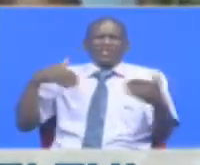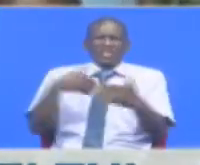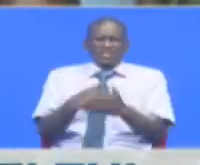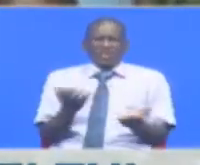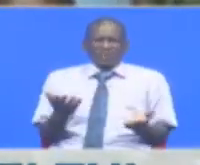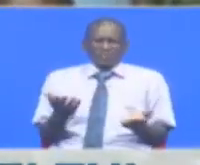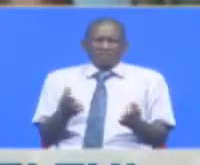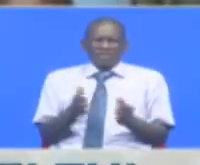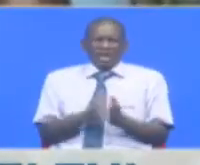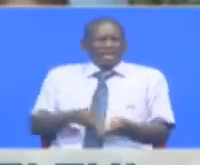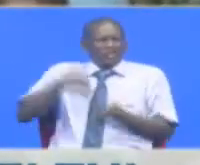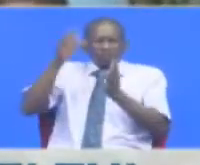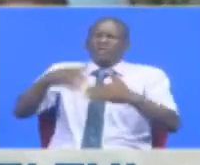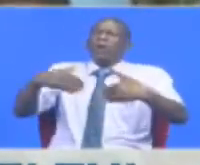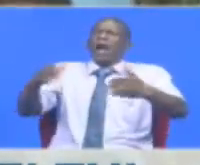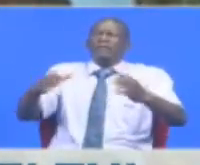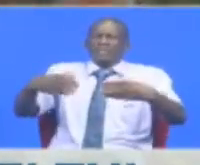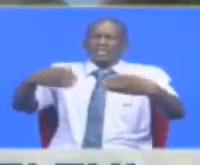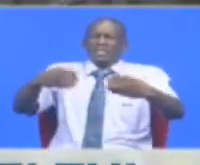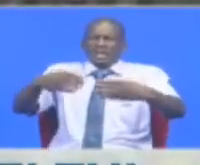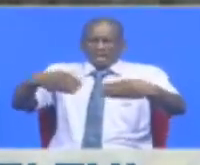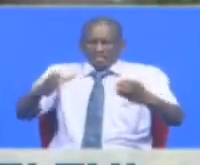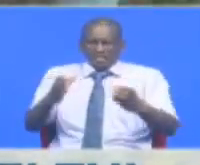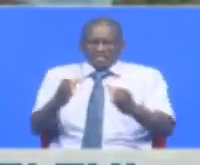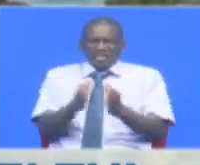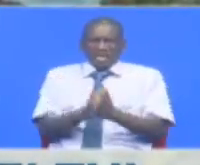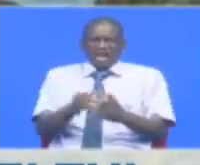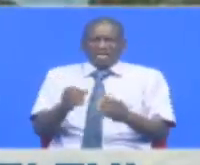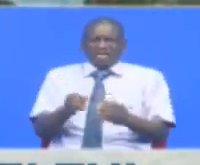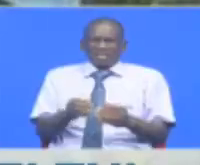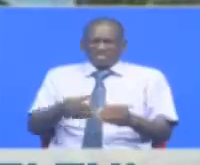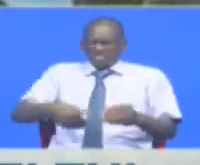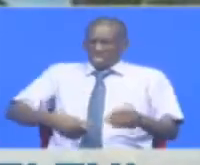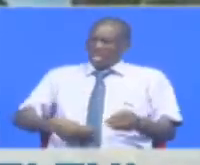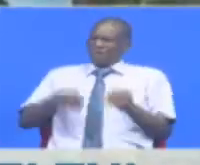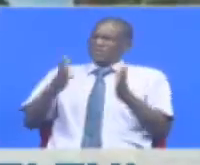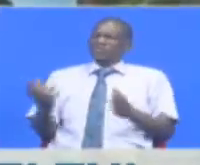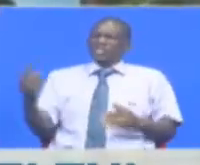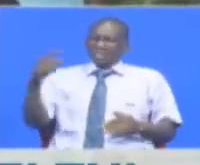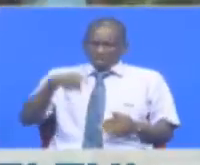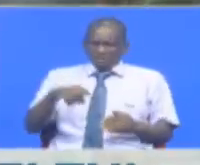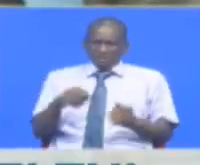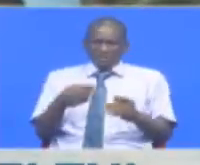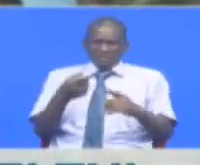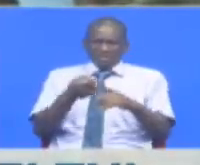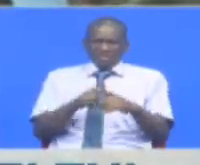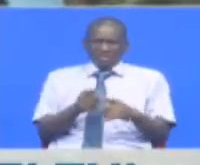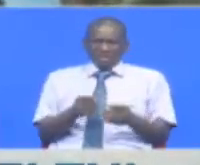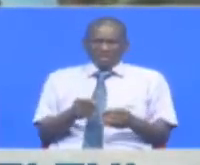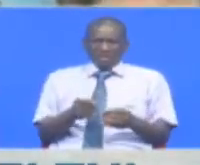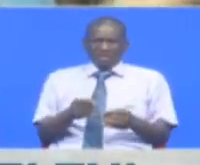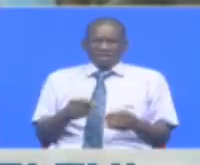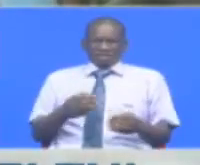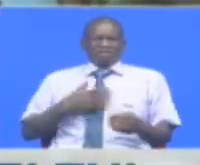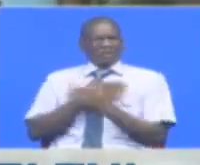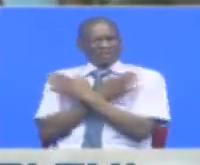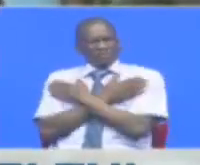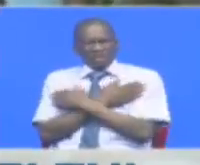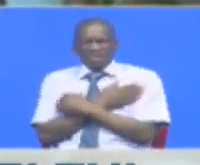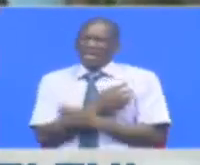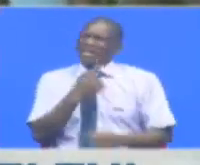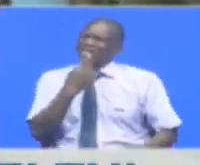napata wanafunzi wako nje na kijana mwenyewe akakuja, alafu kwa vile ni rafiki yangu